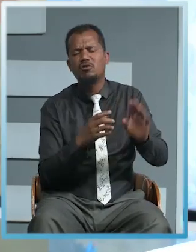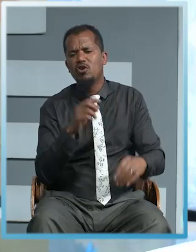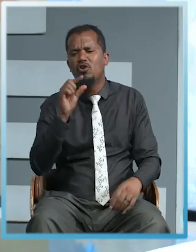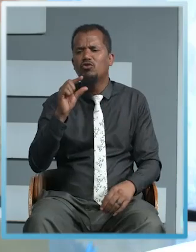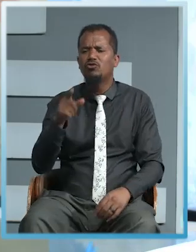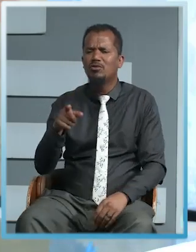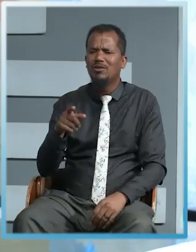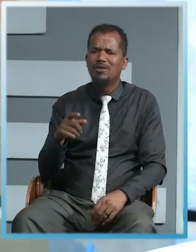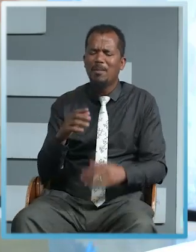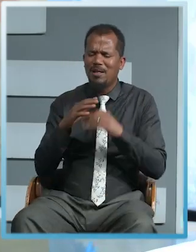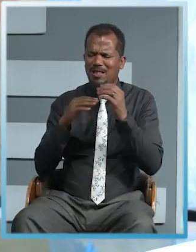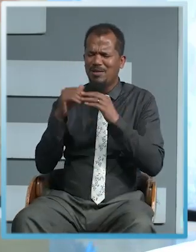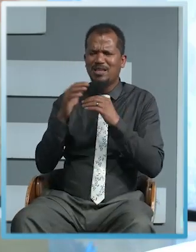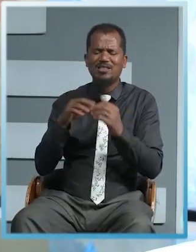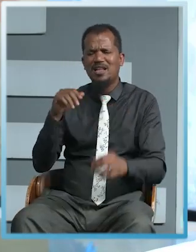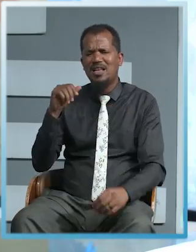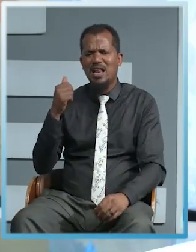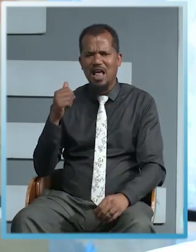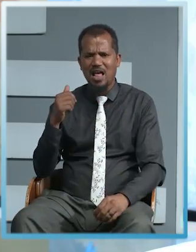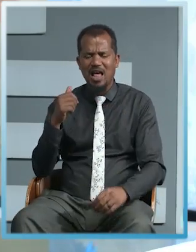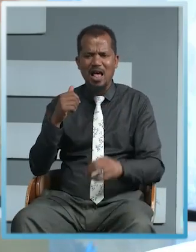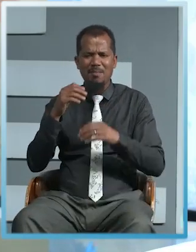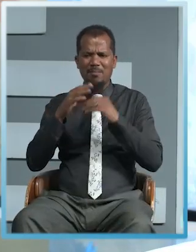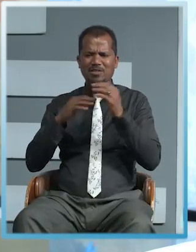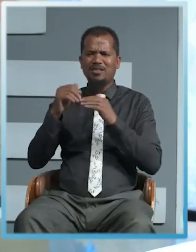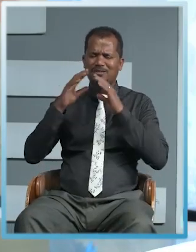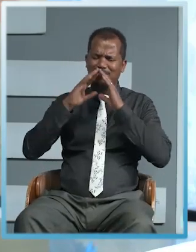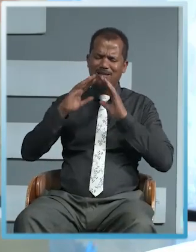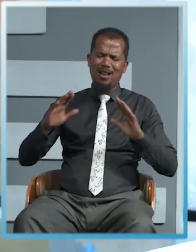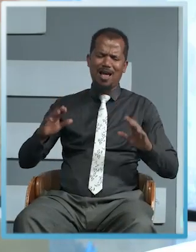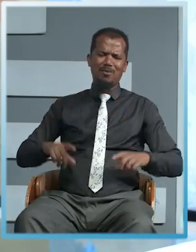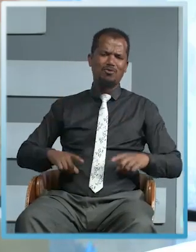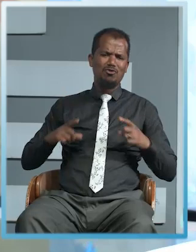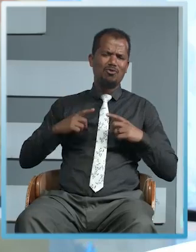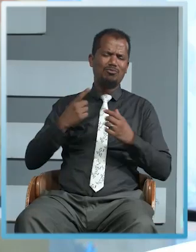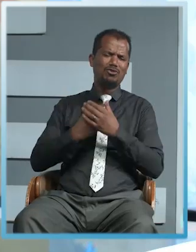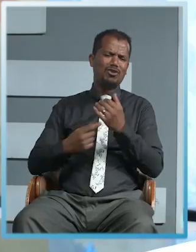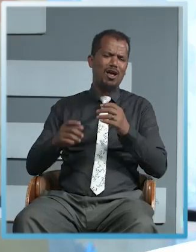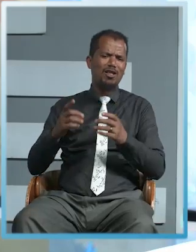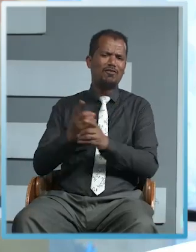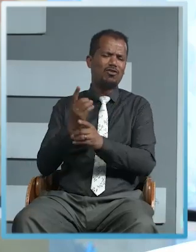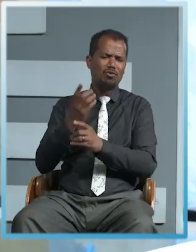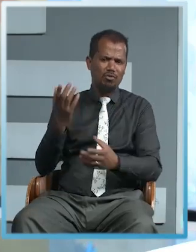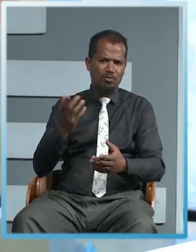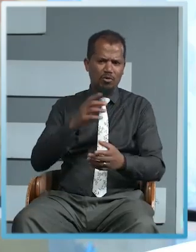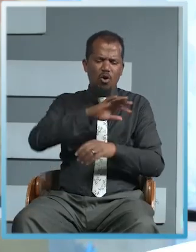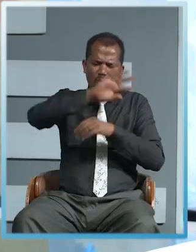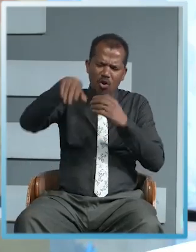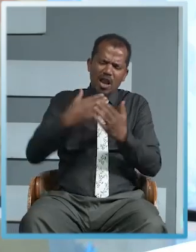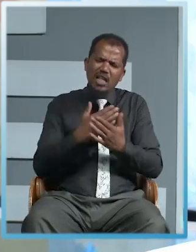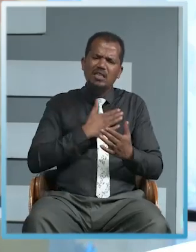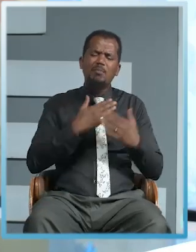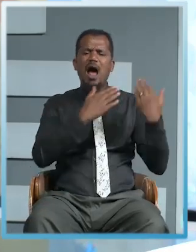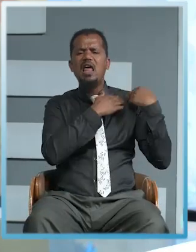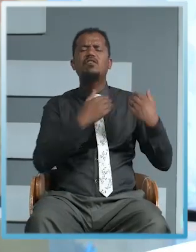የተወሰኑስ ደግሞ በቃ በተመቻቸች ሌላ ባመቻቻት ሀገር በሰላም እንዲኖር ብቻ የተፈጠሩ አይነት ነገር ሁላችንም ኃላፊነት